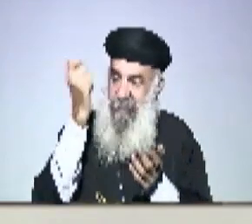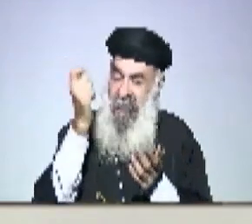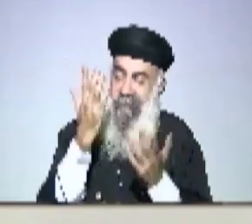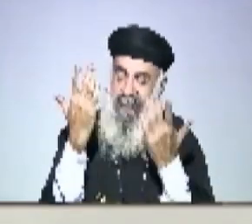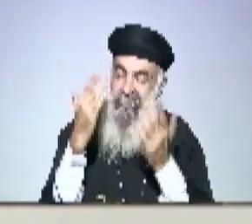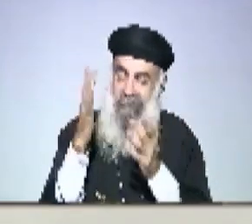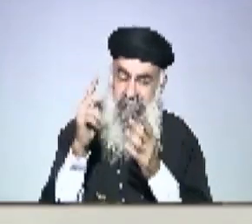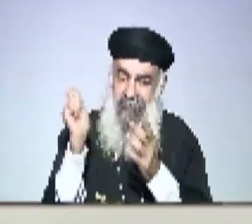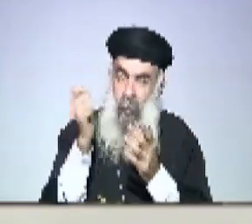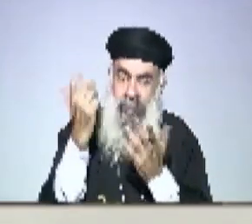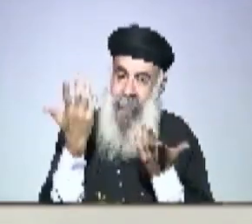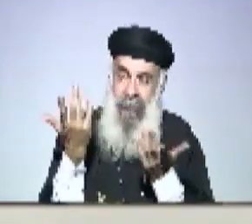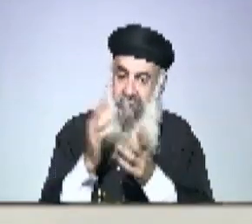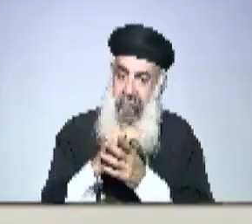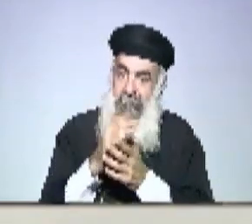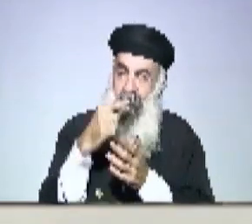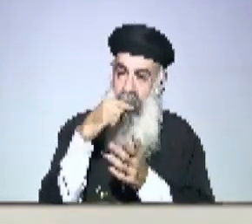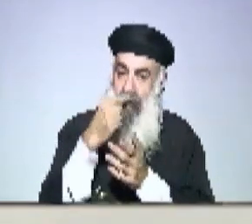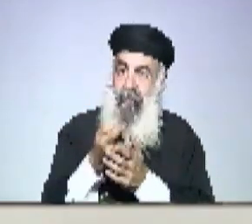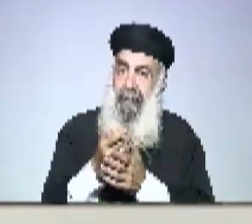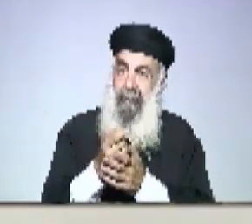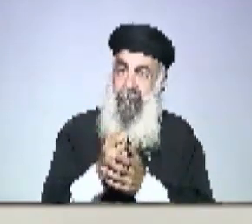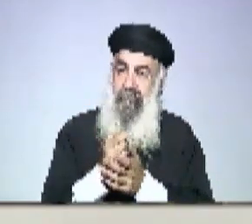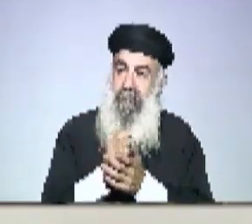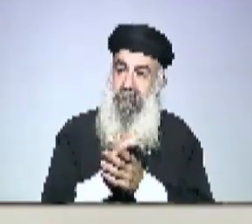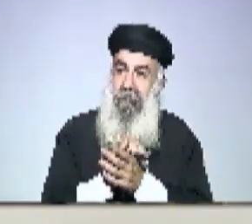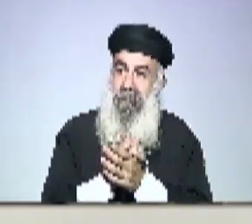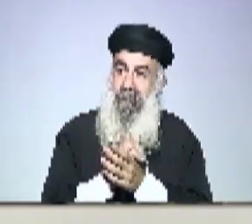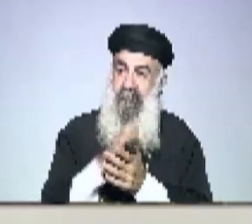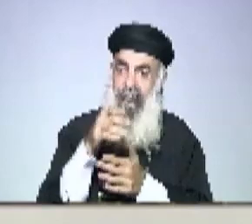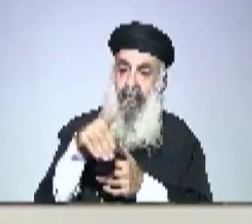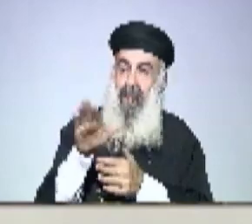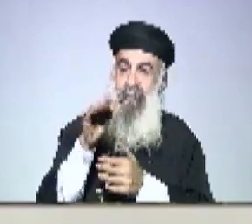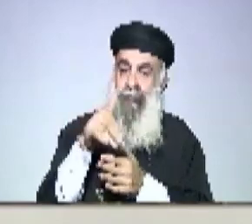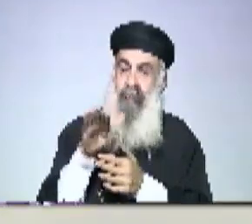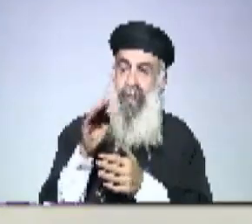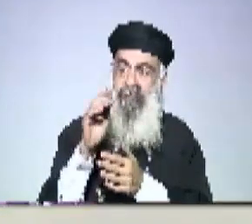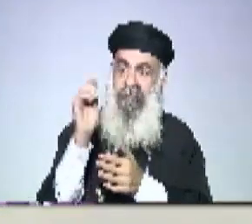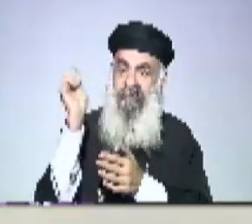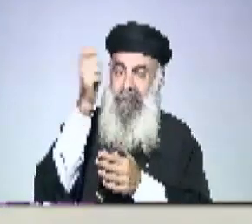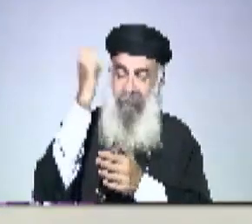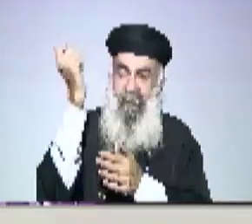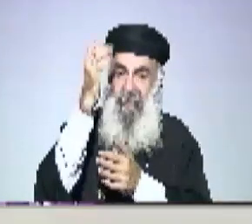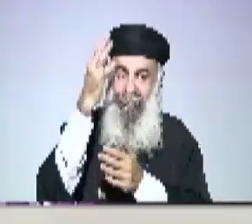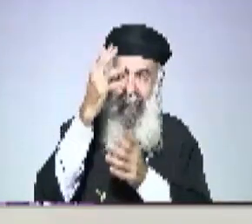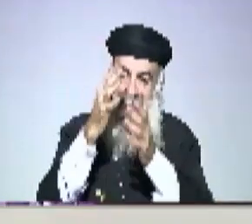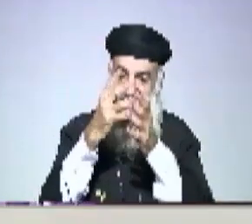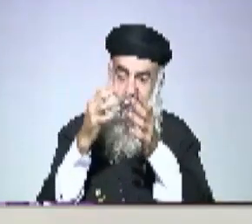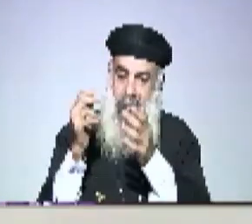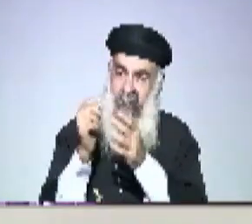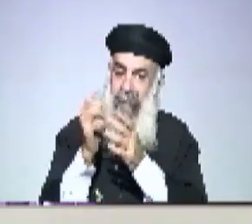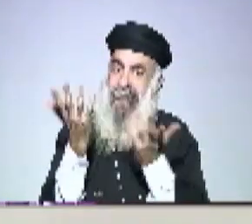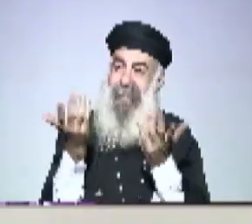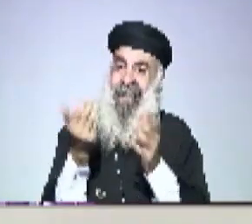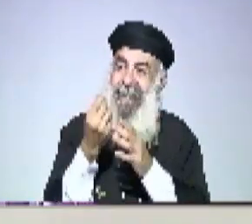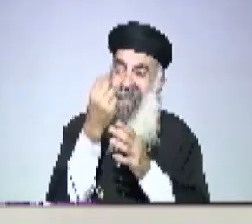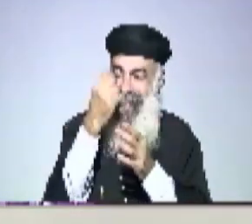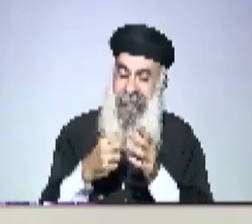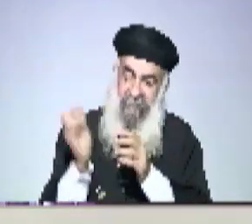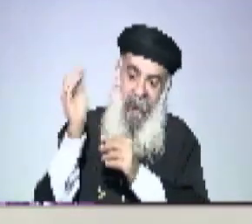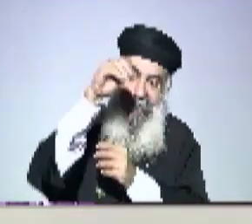وبعدين لما يقول ا مش مهم نصلي المزامير طب ليه الكنيسه